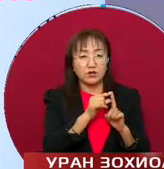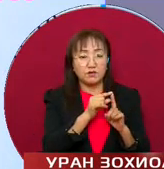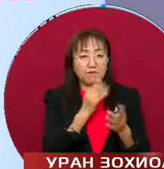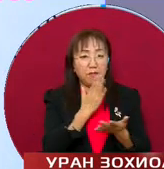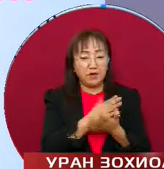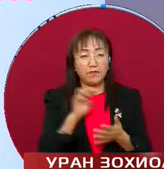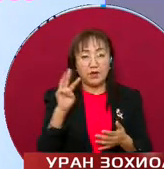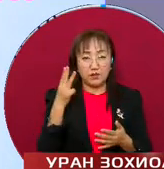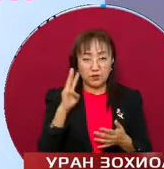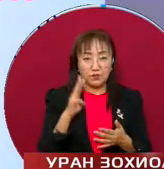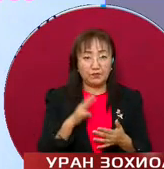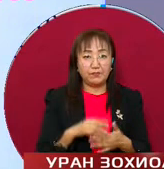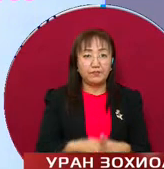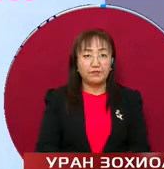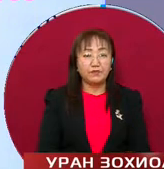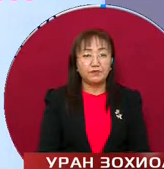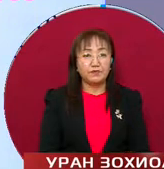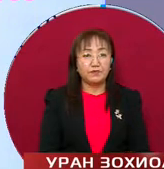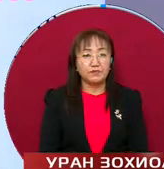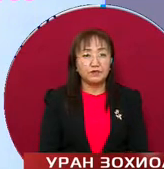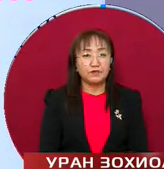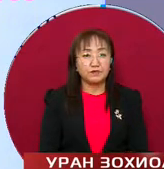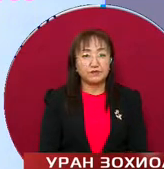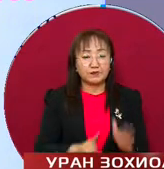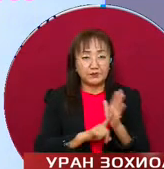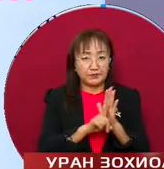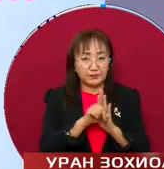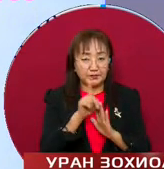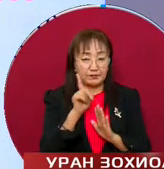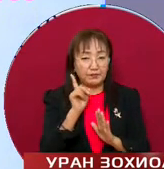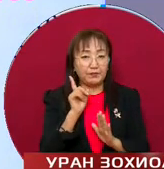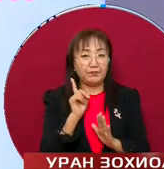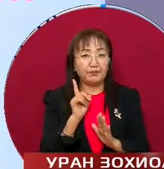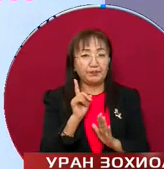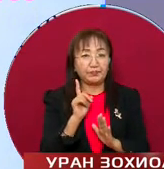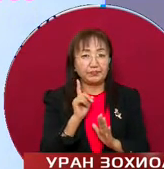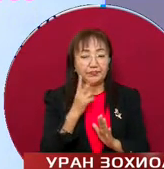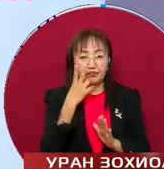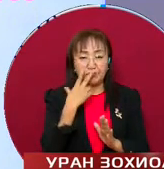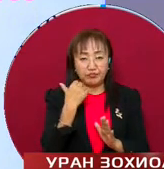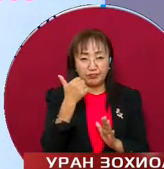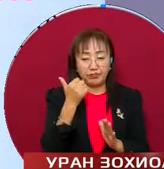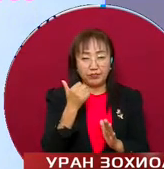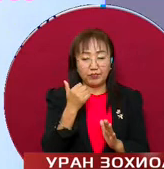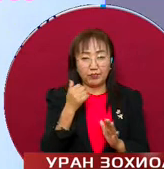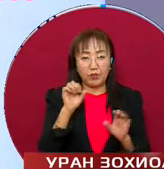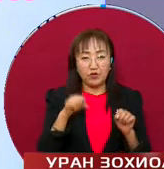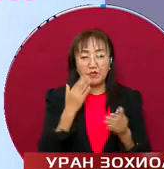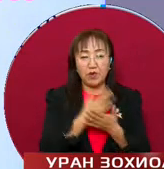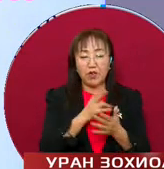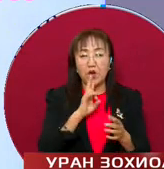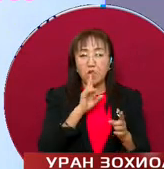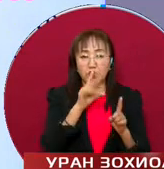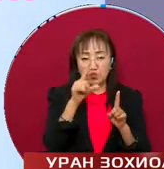байж магадгүй хүүхдүүдэ, тийм ээ. За эхлээд ямар ч байсан уран сайхан болгож байгаа үг хэллэг уран дүрслэлийг